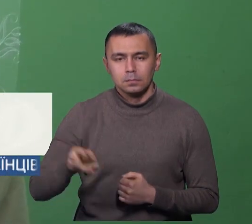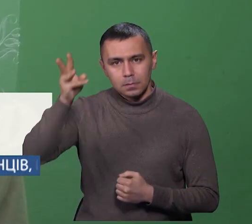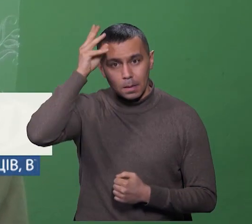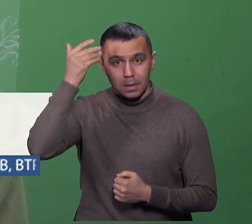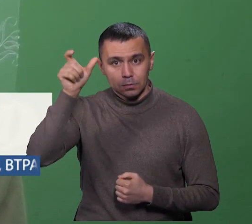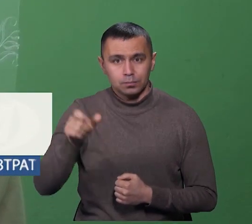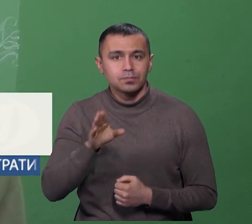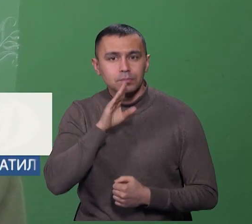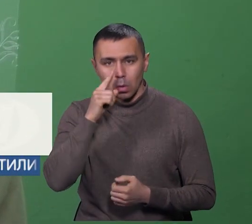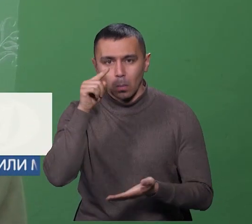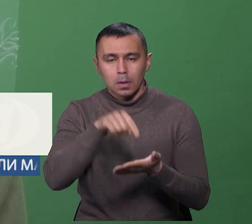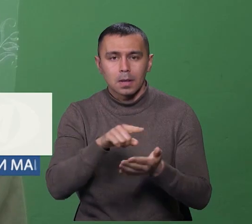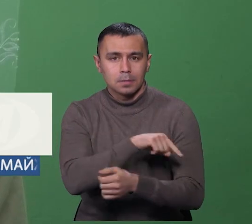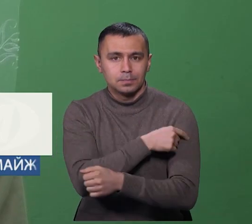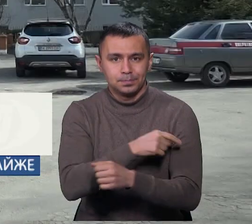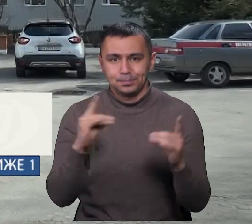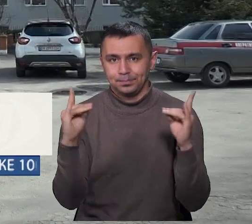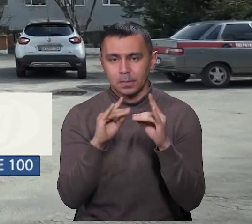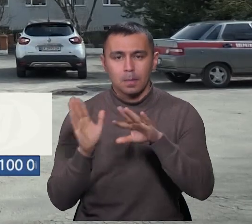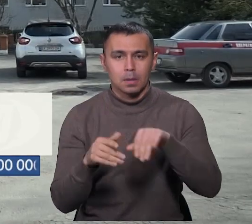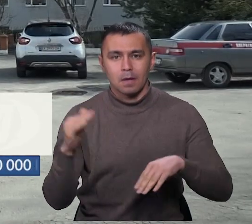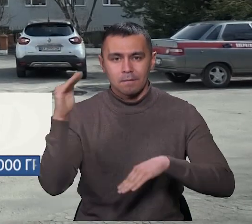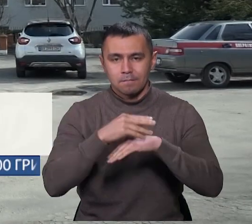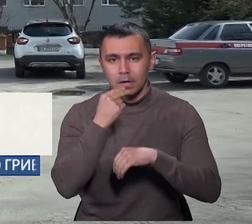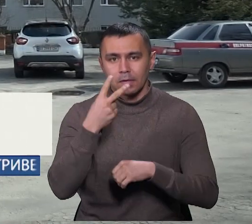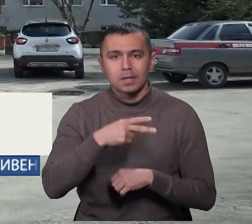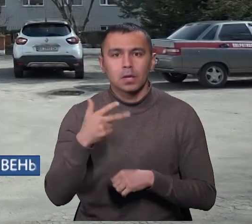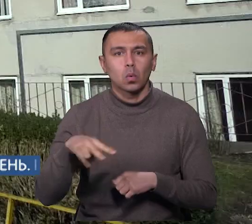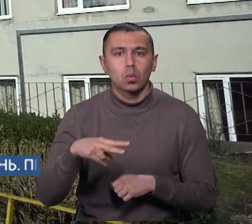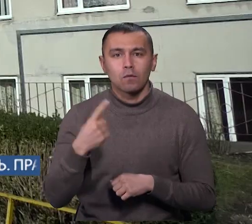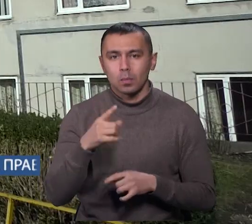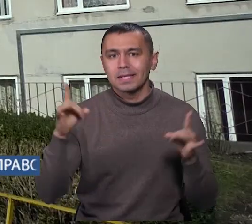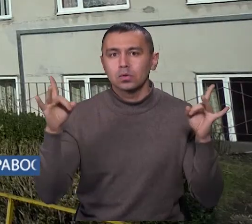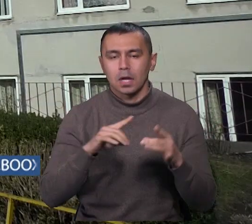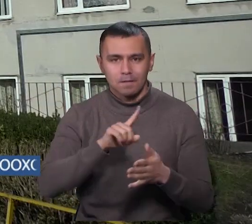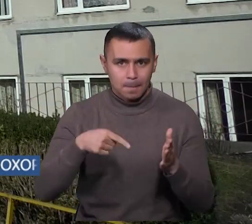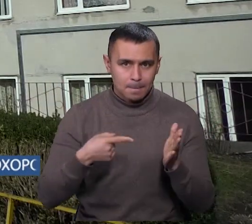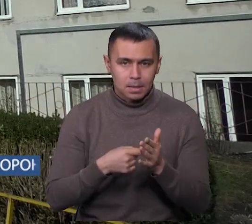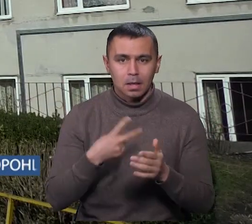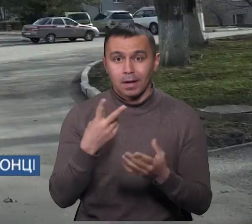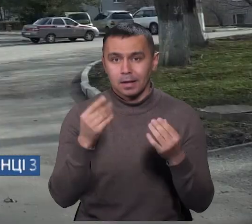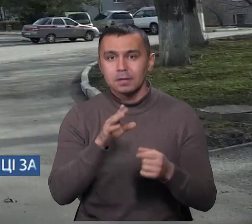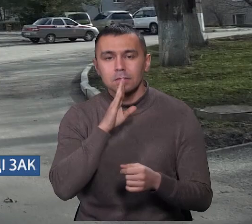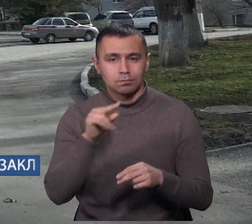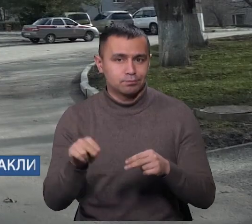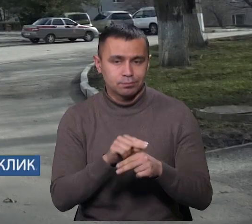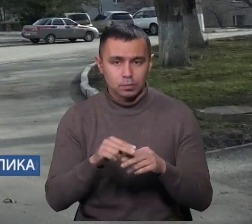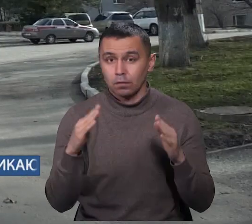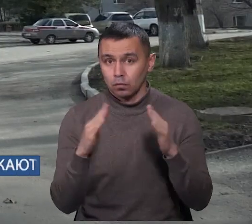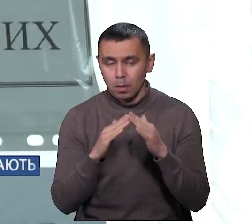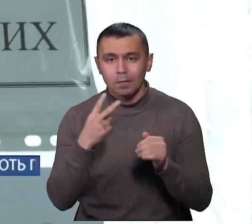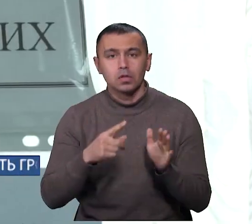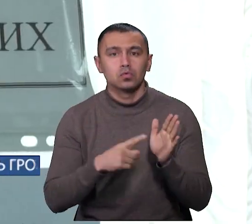Хмельничанка Наталія опинилася на лікарняному ліжку після вечері 23 лютого в одному з ресторанів міста. Два дні дівчина лікувалася вдома,